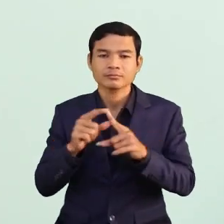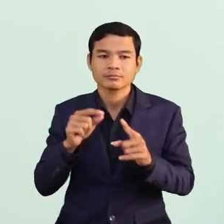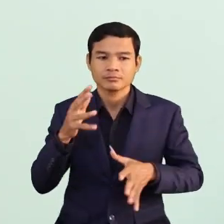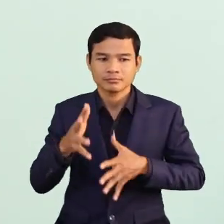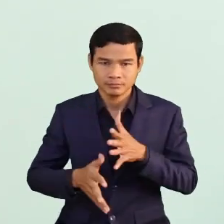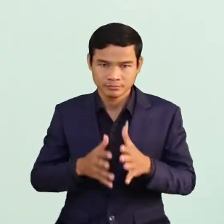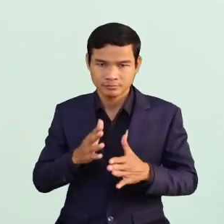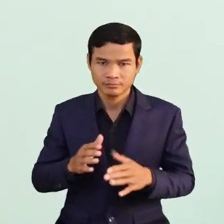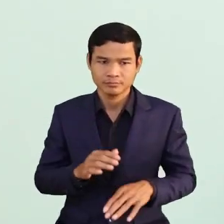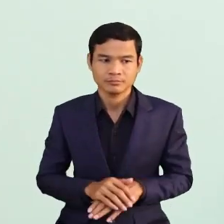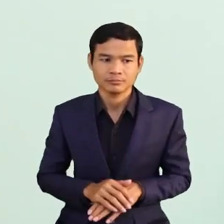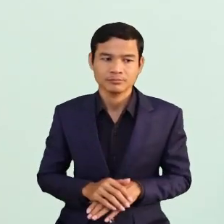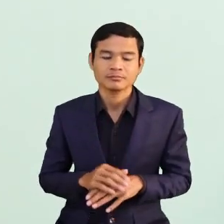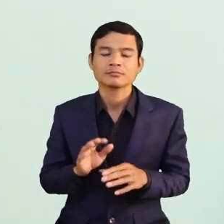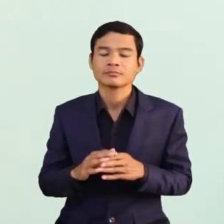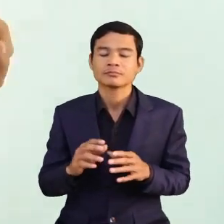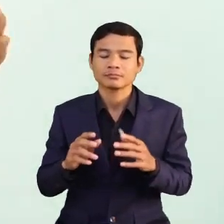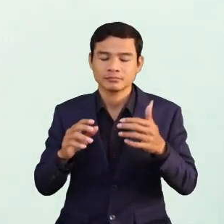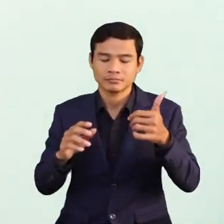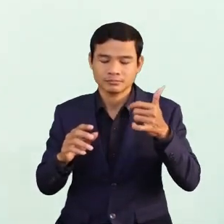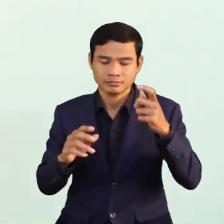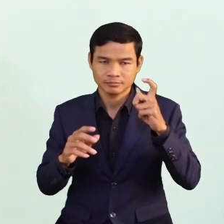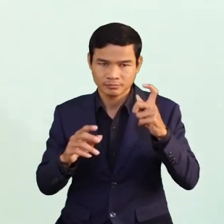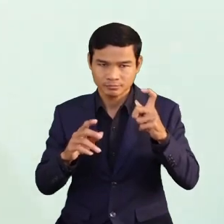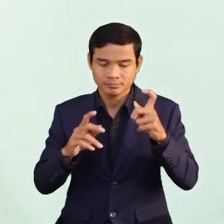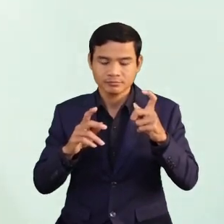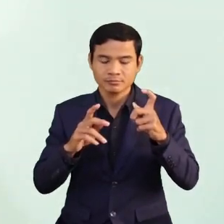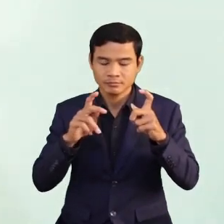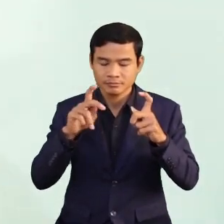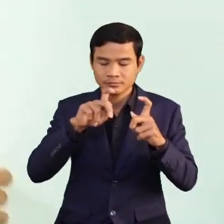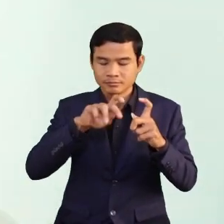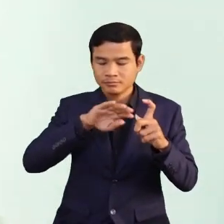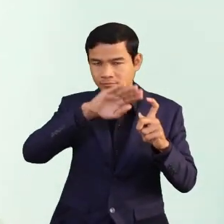ថាគិរីចាអរគុណមែនតើ